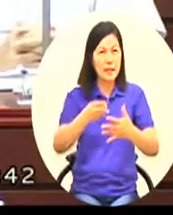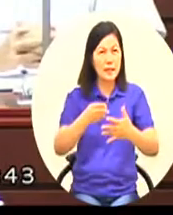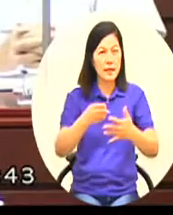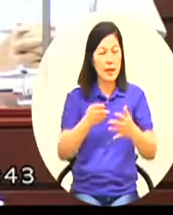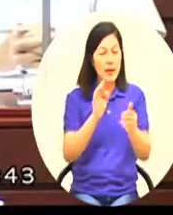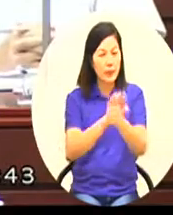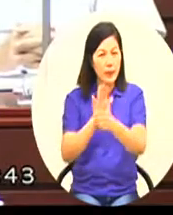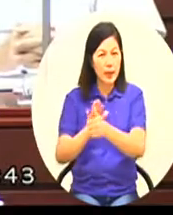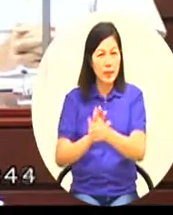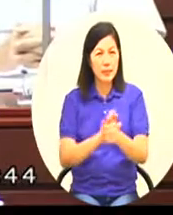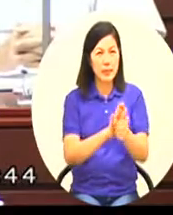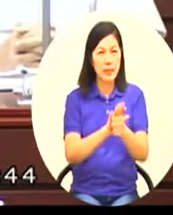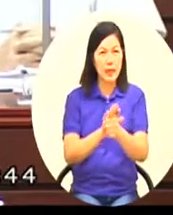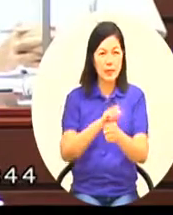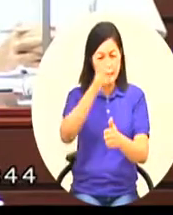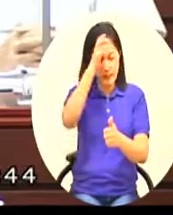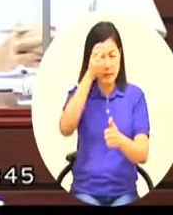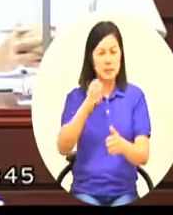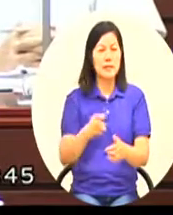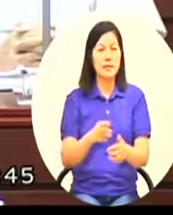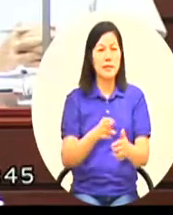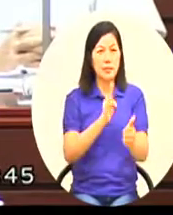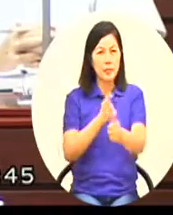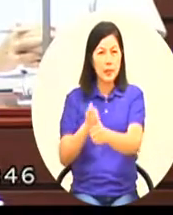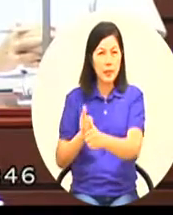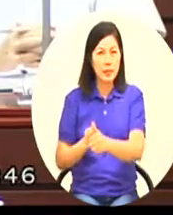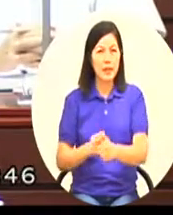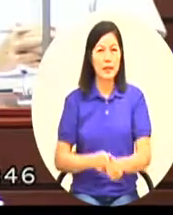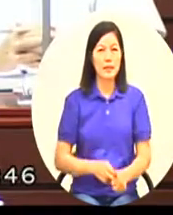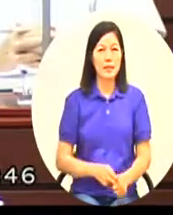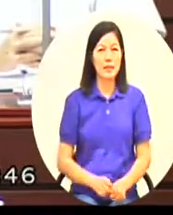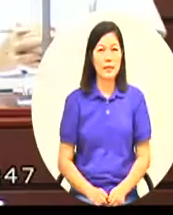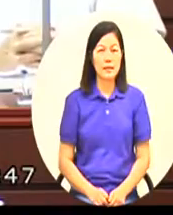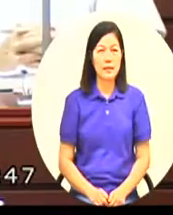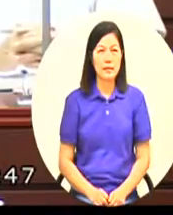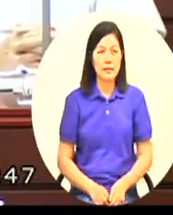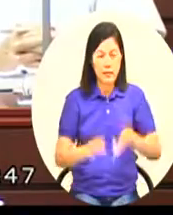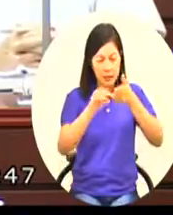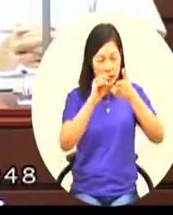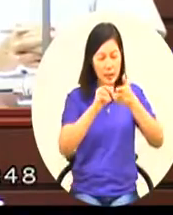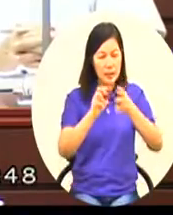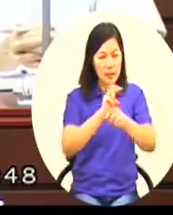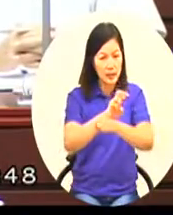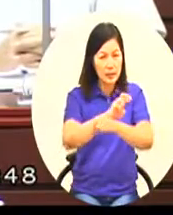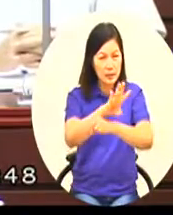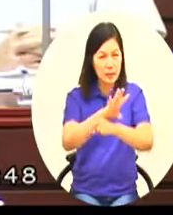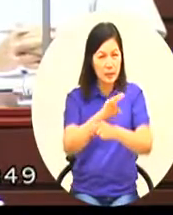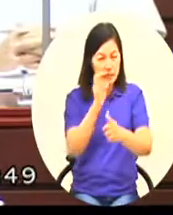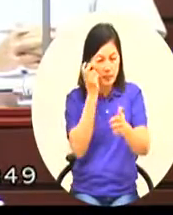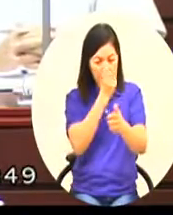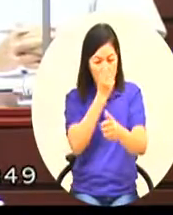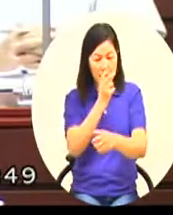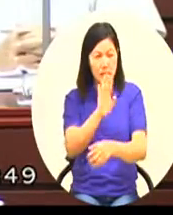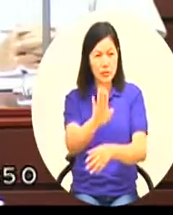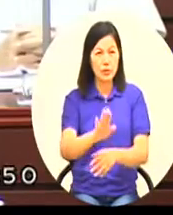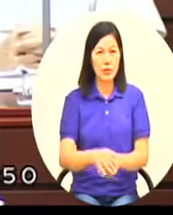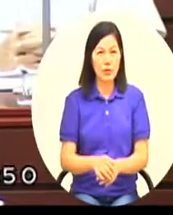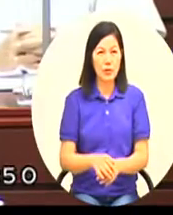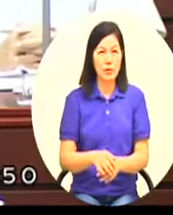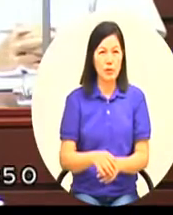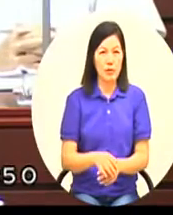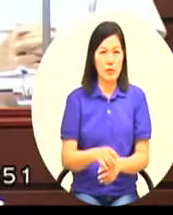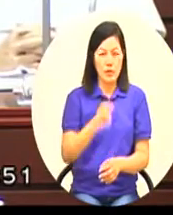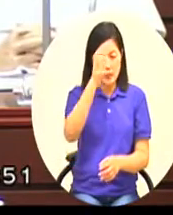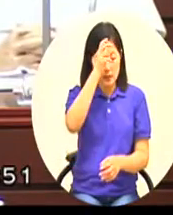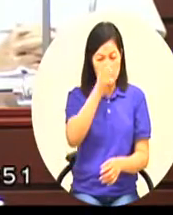一些见景力啊。一个监督系统做好的话，24小时做监视啊，我们远景有时候没有办法24小时